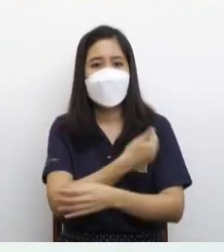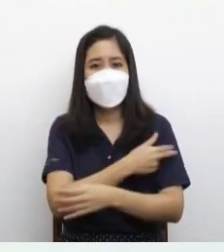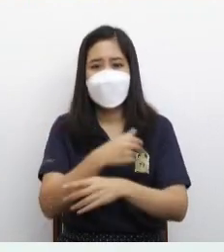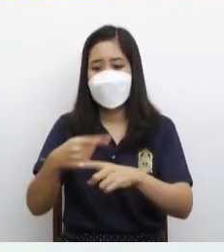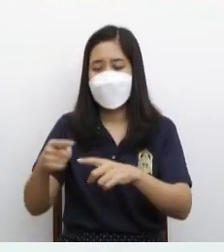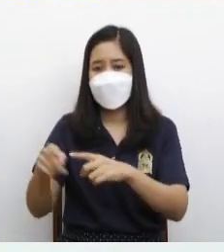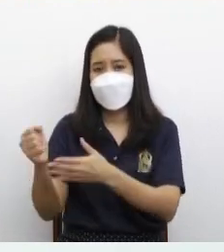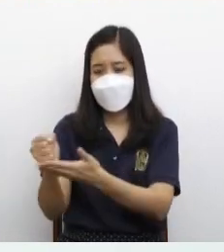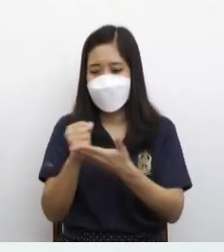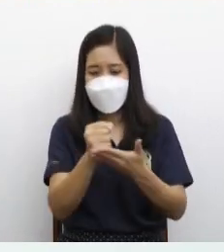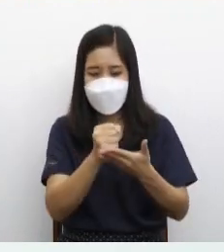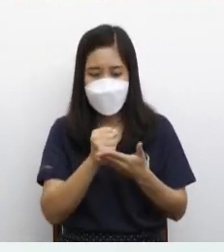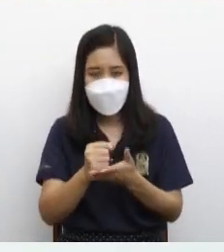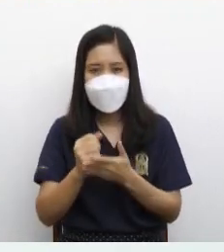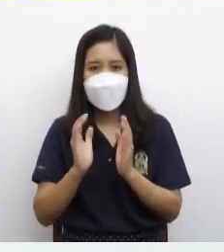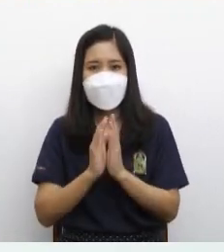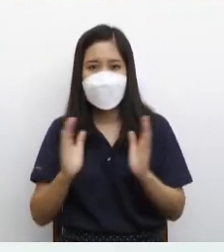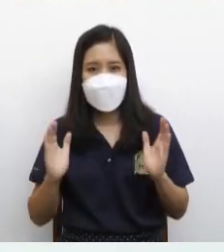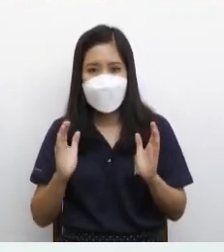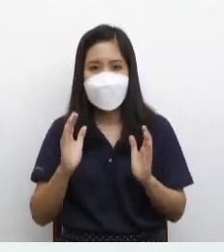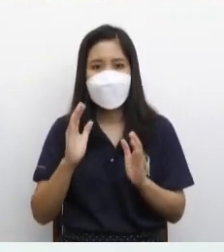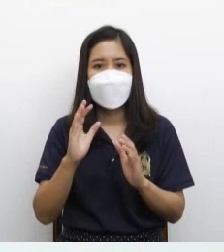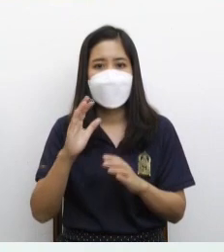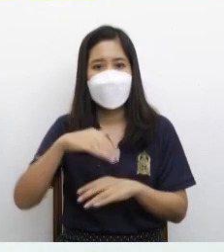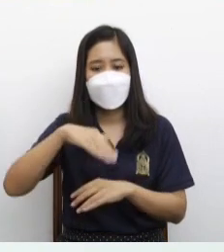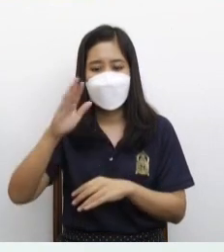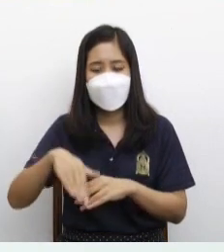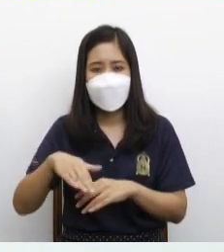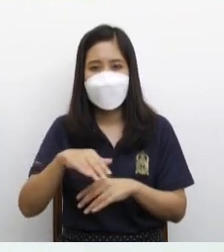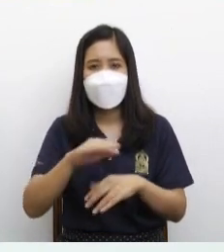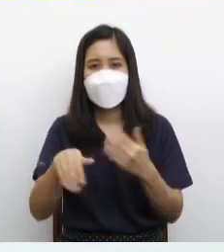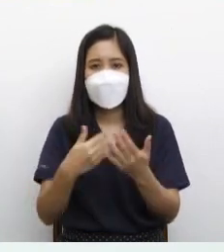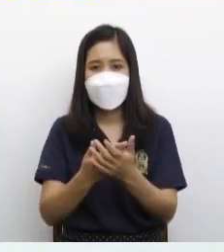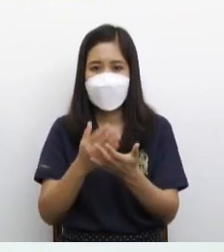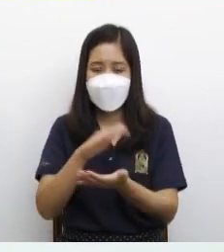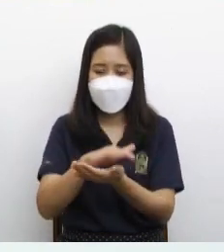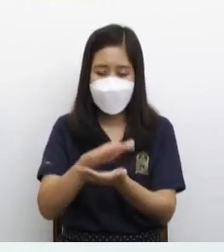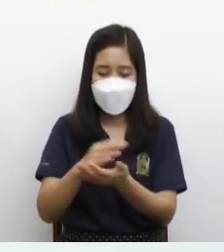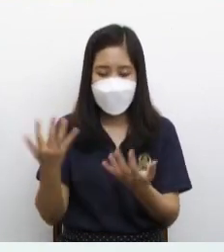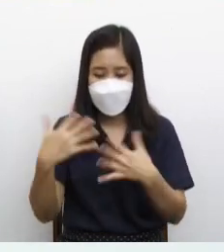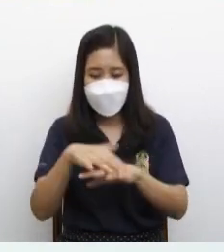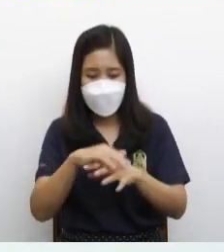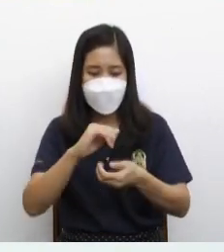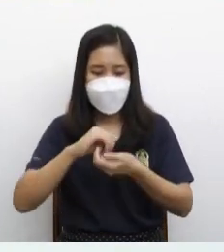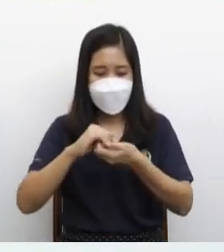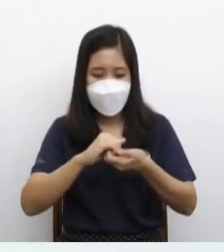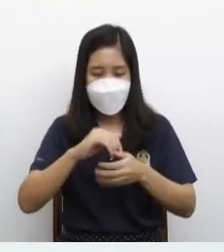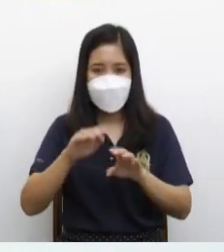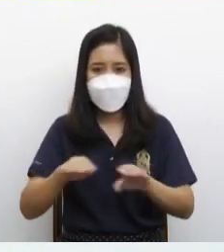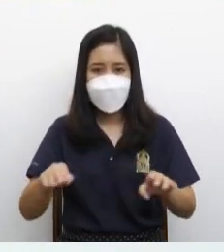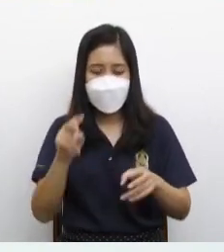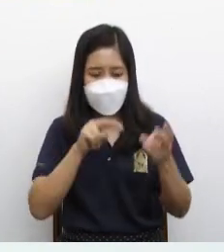ช่วยดูแลรวมถึงพี่น้องอสมร่วมประเทศไม่เข้ามาร่วมกับทางโรงเรียนในการที่จะดูแลช่วยเหลือ